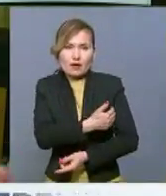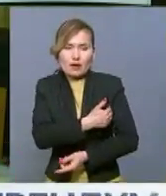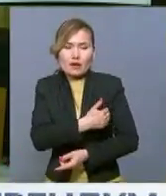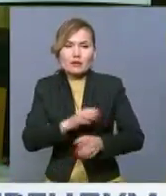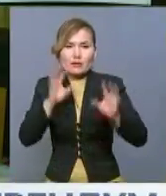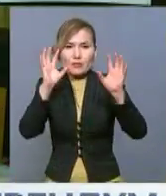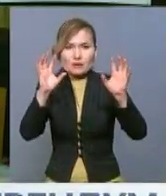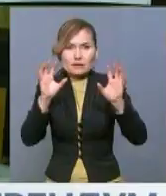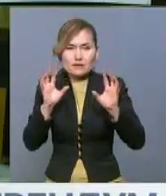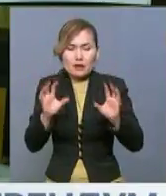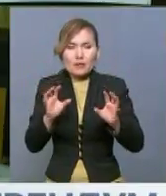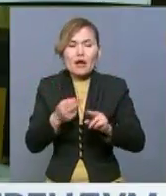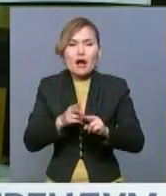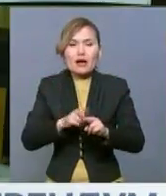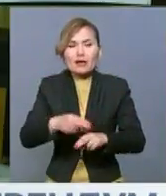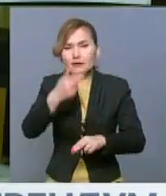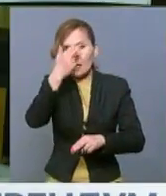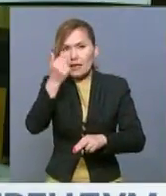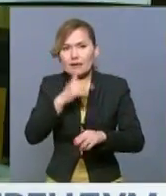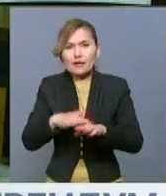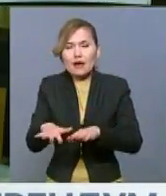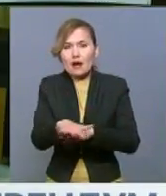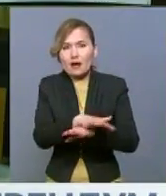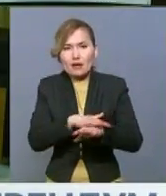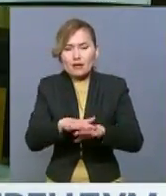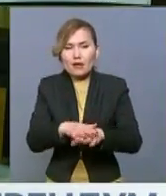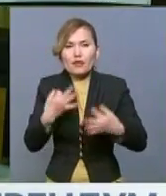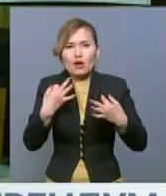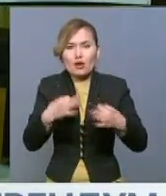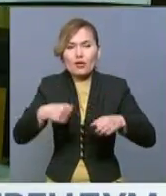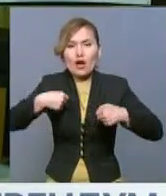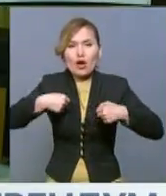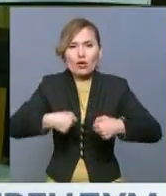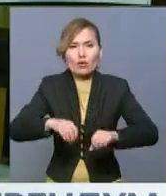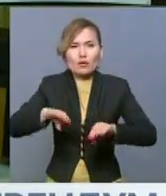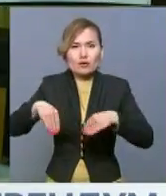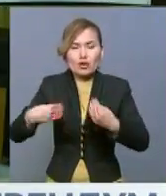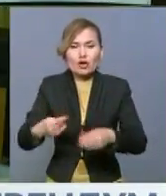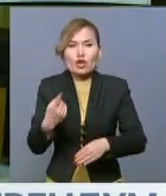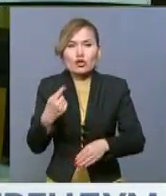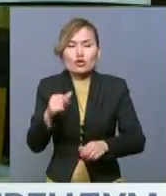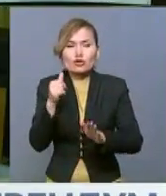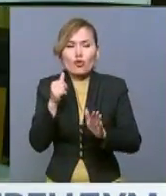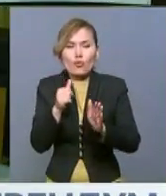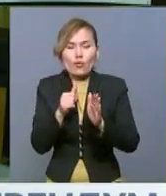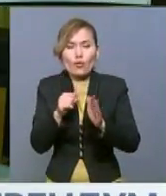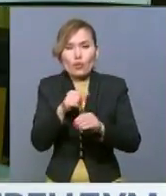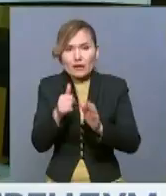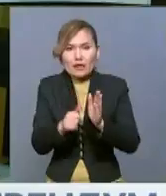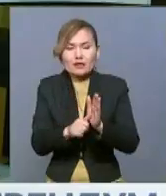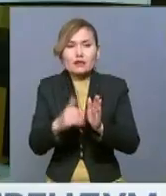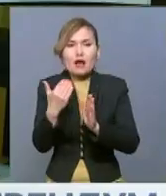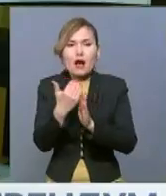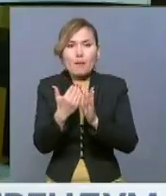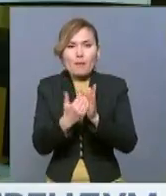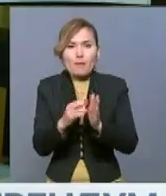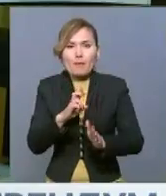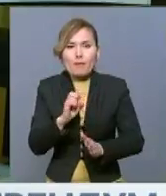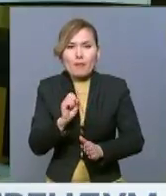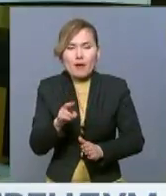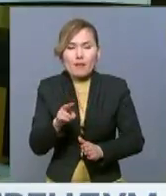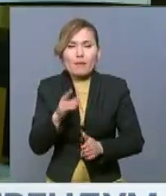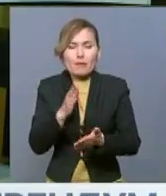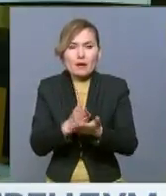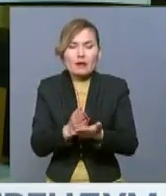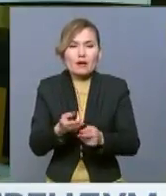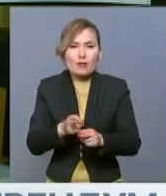Италия аймақтарына дербестігін арттыруын талап ету құқығы белгіленген 116 бап бар. Бүгінге дейін оны ешкім